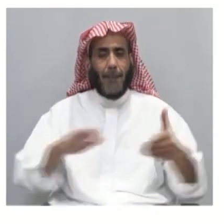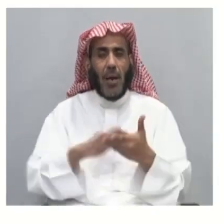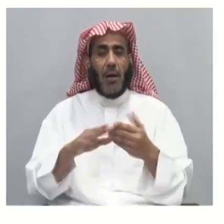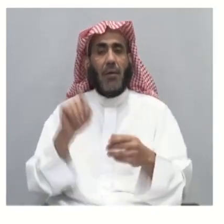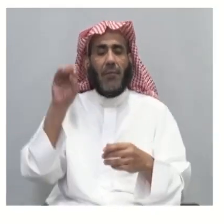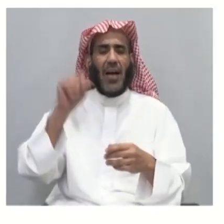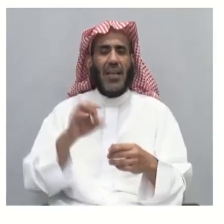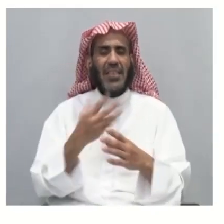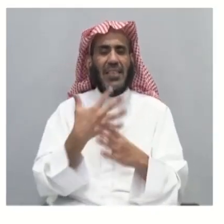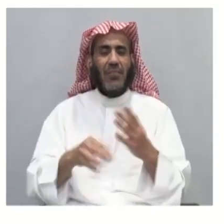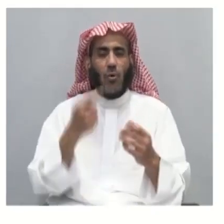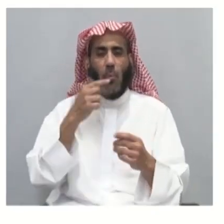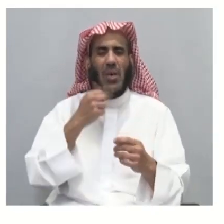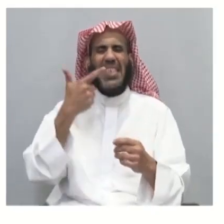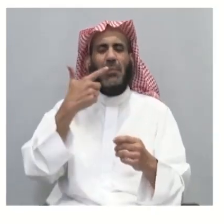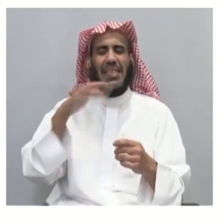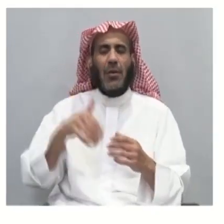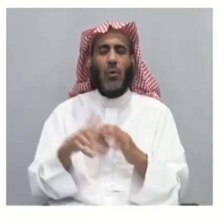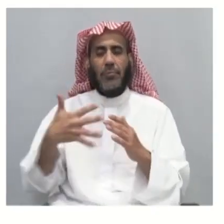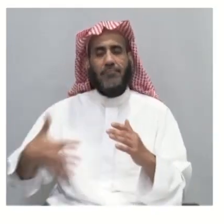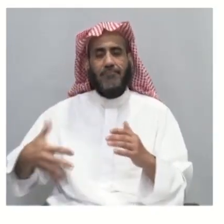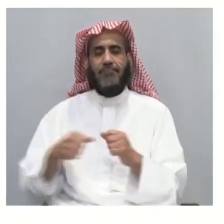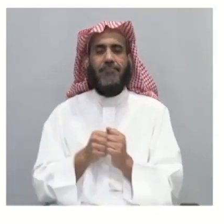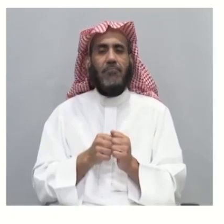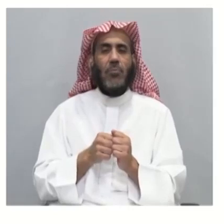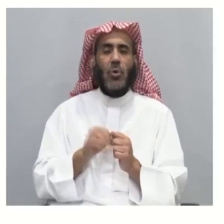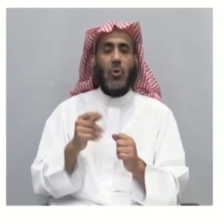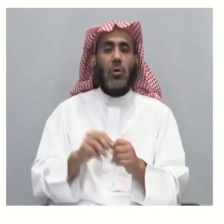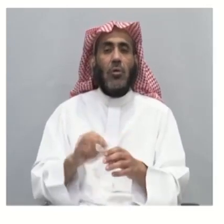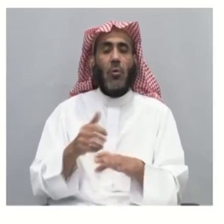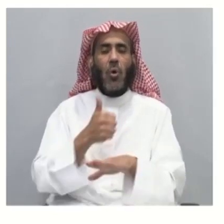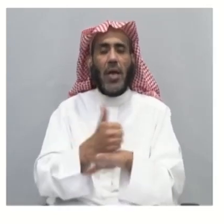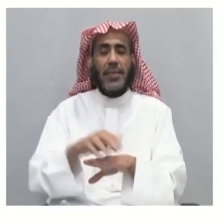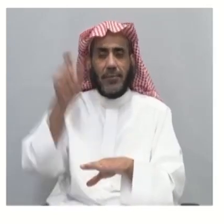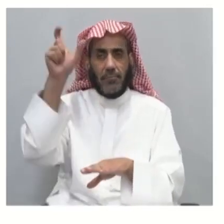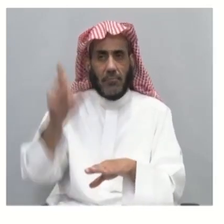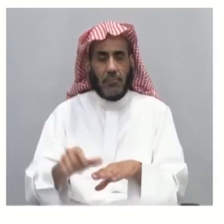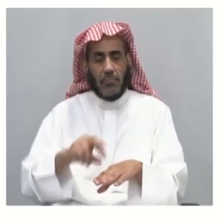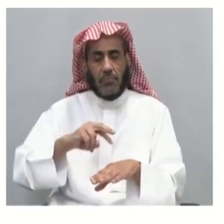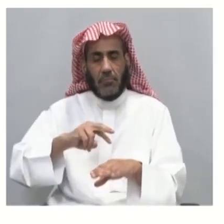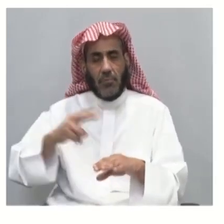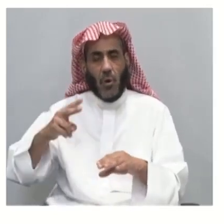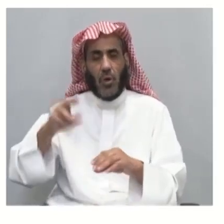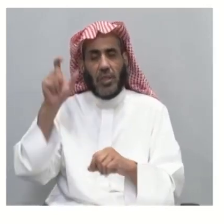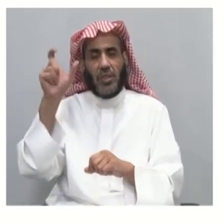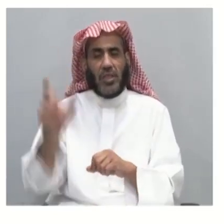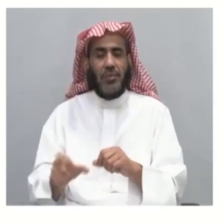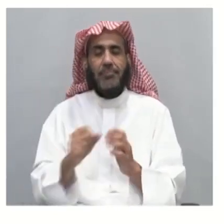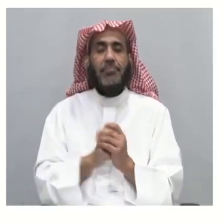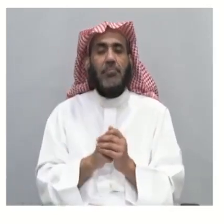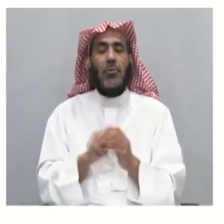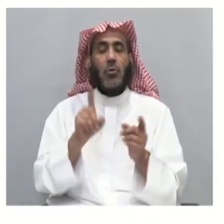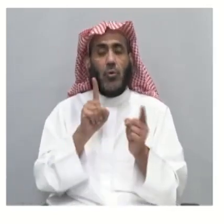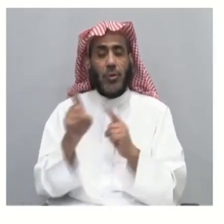فهد طفل عمره سبع سنوات اشرنا الى انه رئيسه يعتبر كنوع نوع الشخصيه هنا